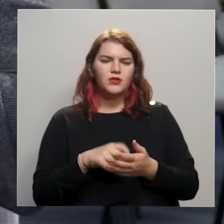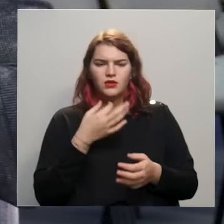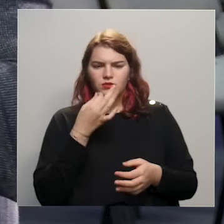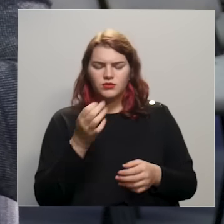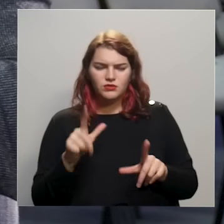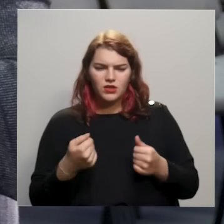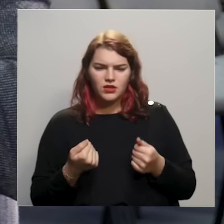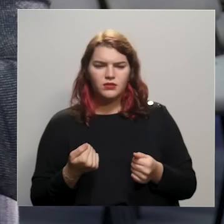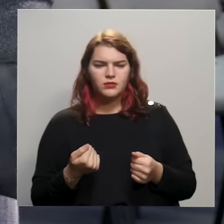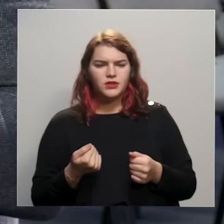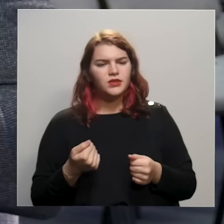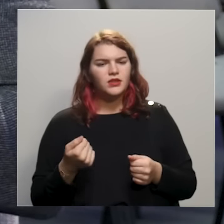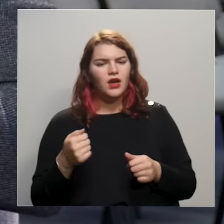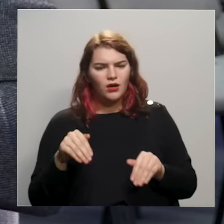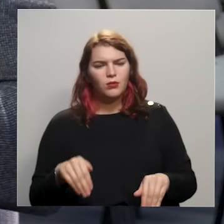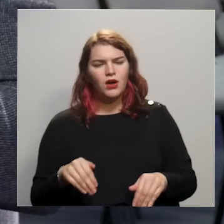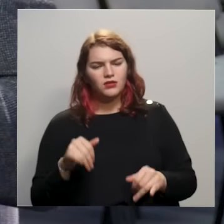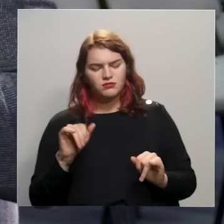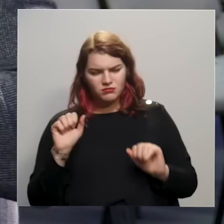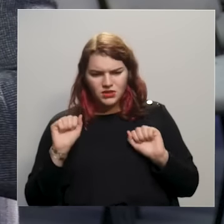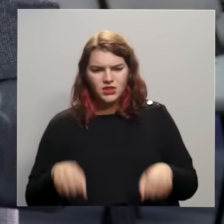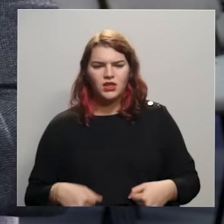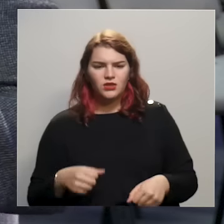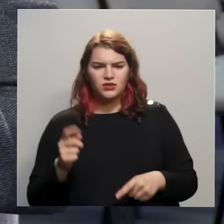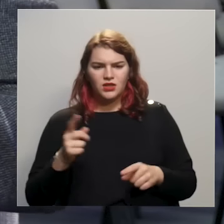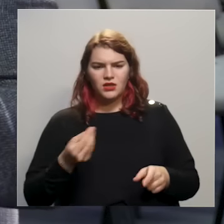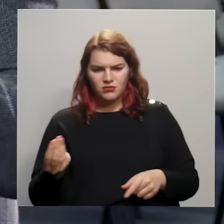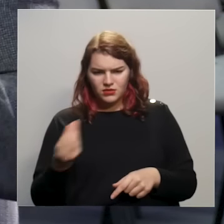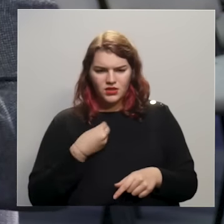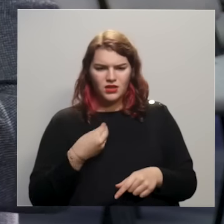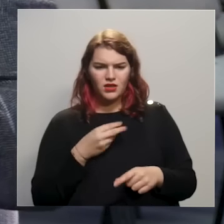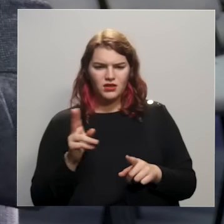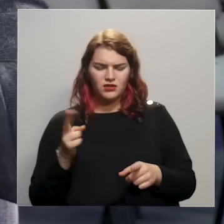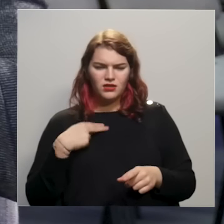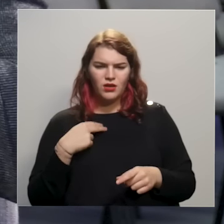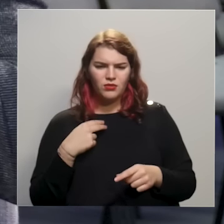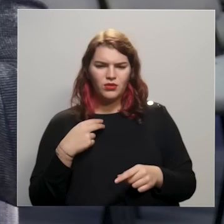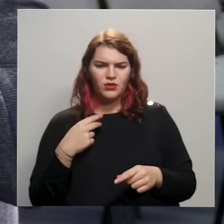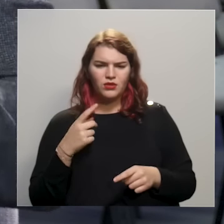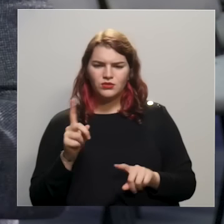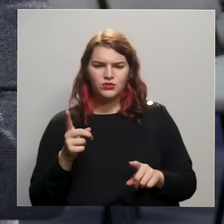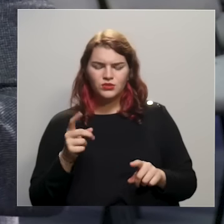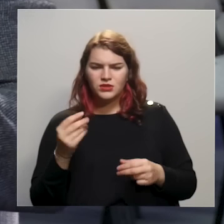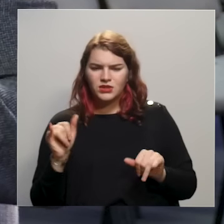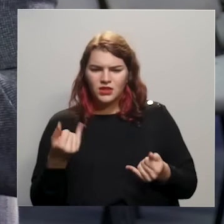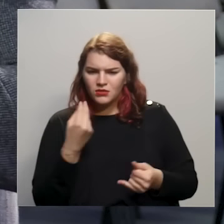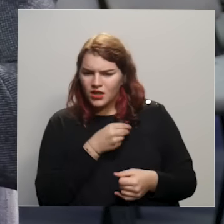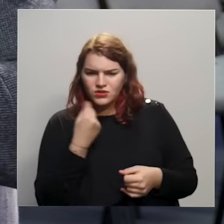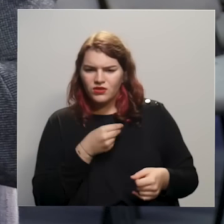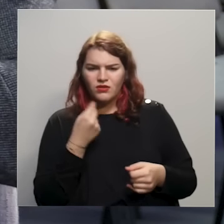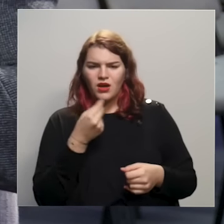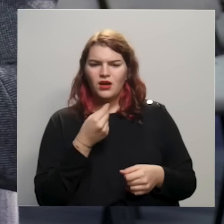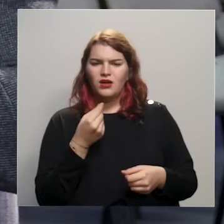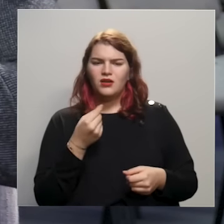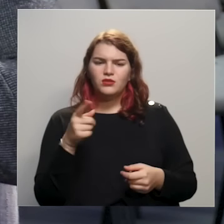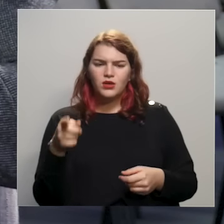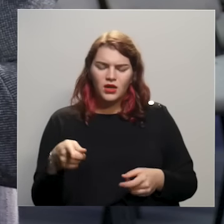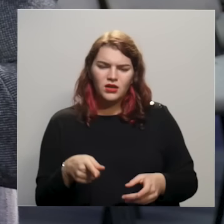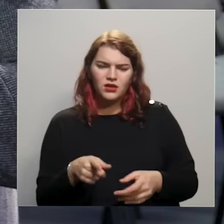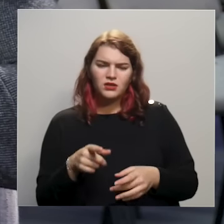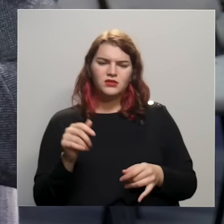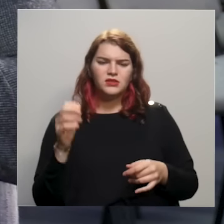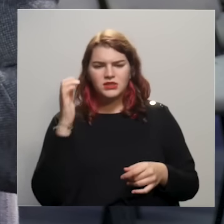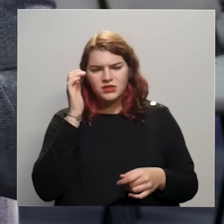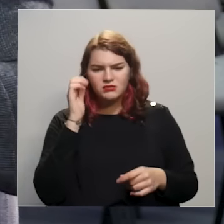Doamne, acum chiar, dacă mi-o dai întreagă și dacă nu s-a întâmplat nimica, era